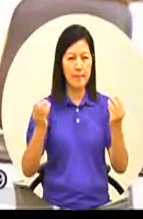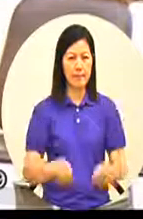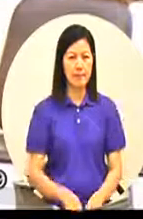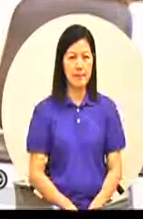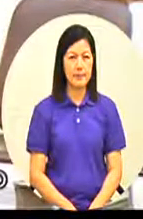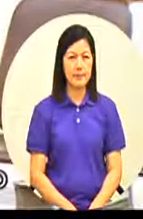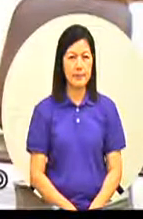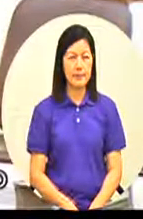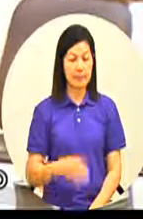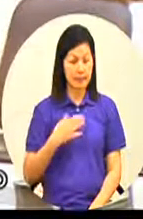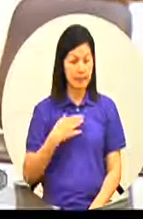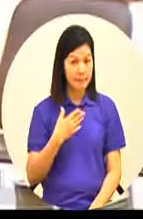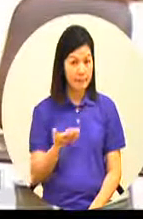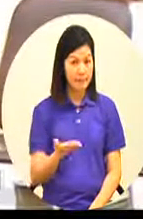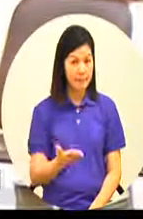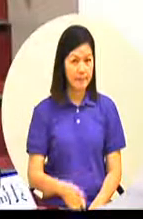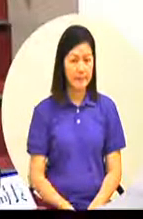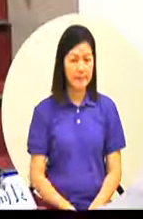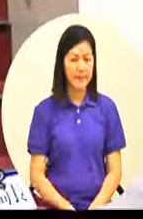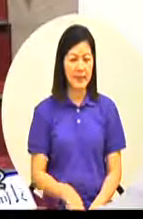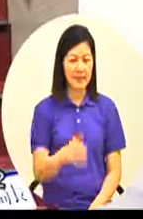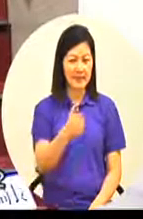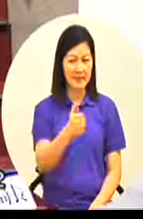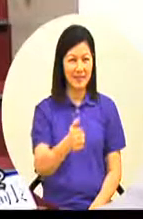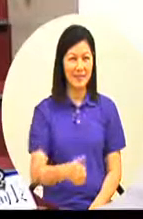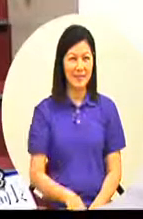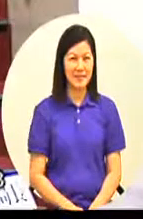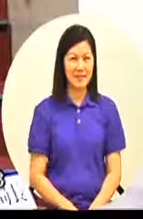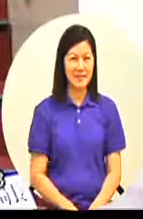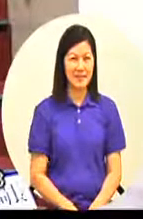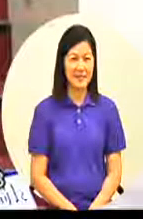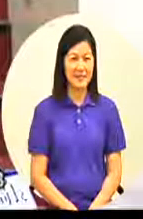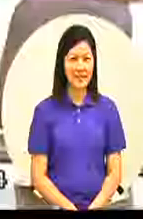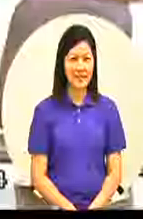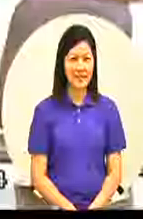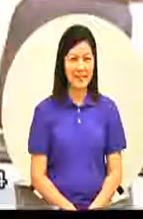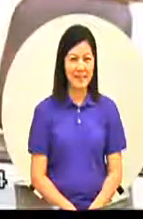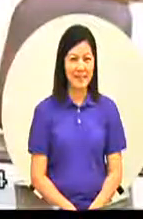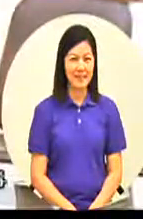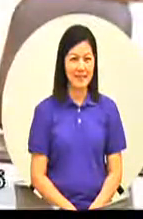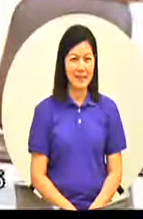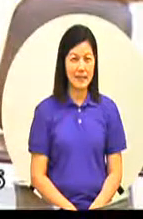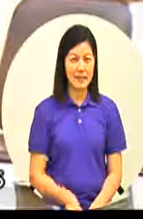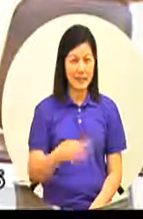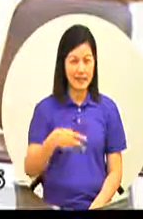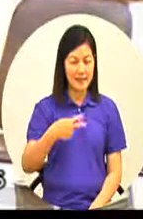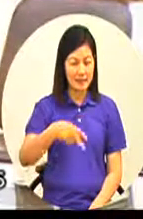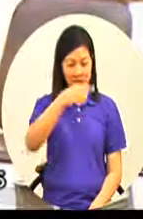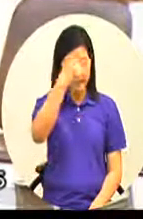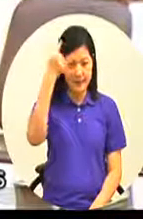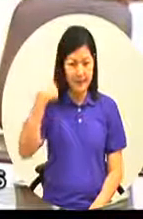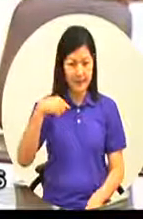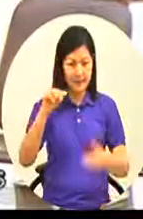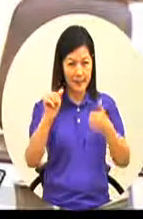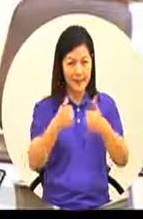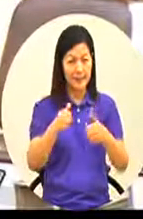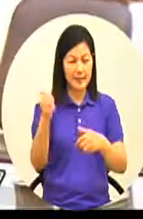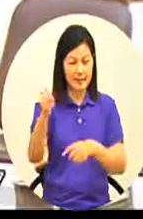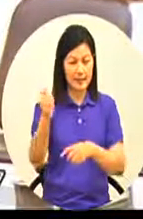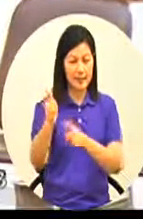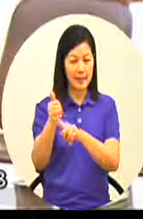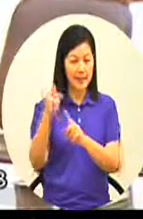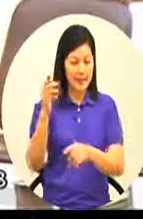这样子懂吗？ 嗯，谢谢议员。 那随着那司仪他又会在。好，他又会再